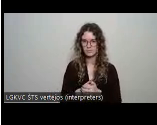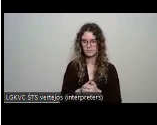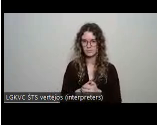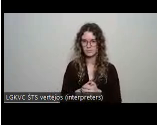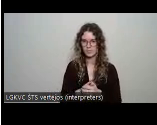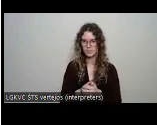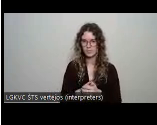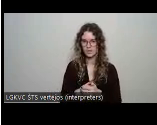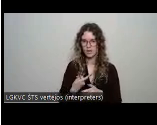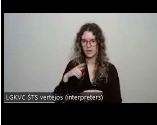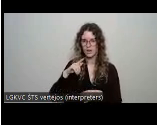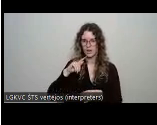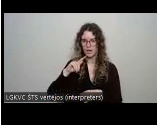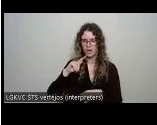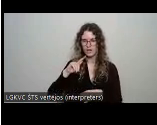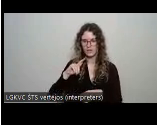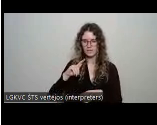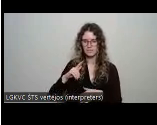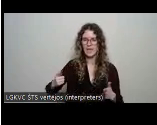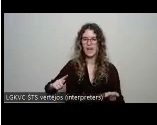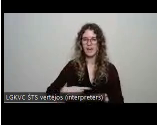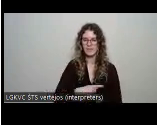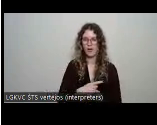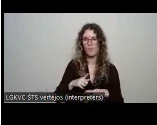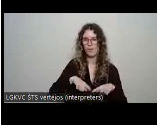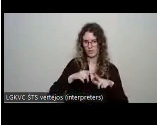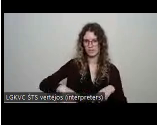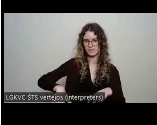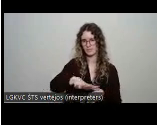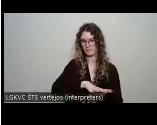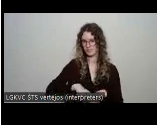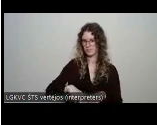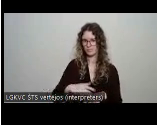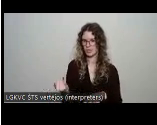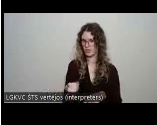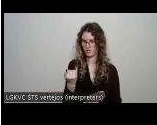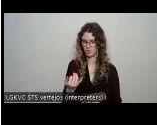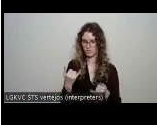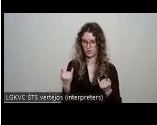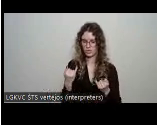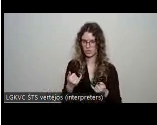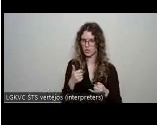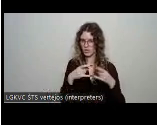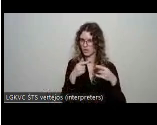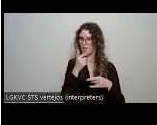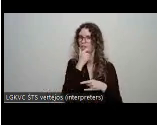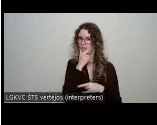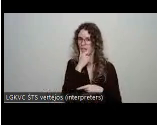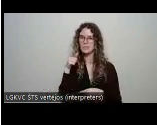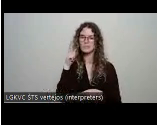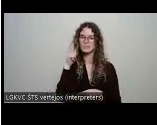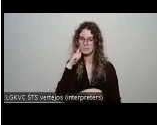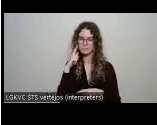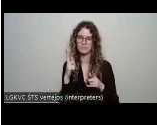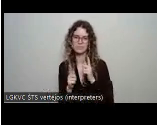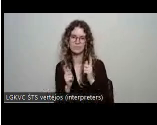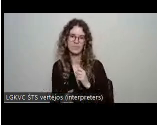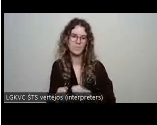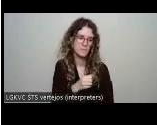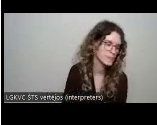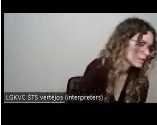Geopolitiniai dalykai dabar yra įdomus ir šiandien per žinias aš stebėjau ir girdėjau